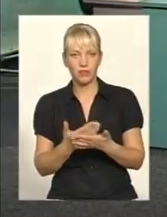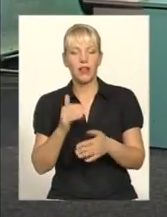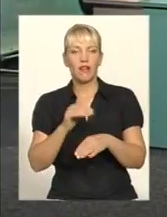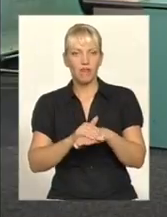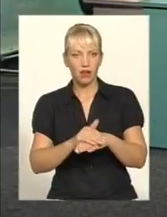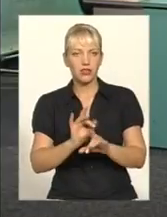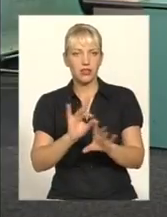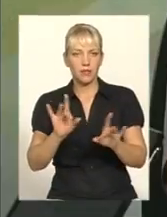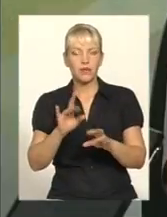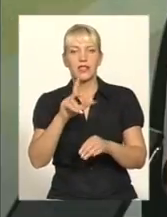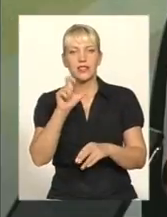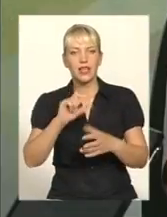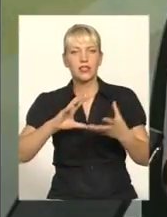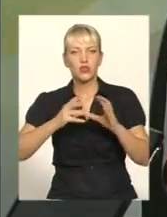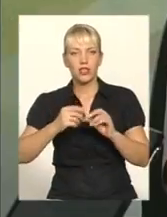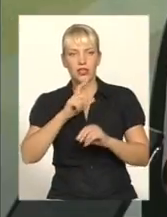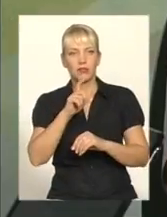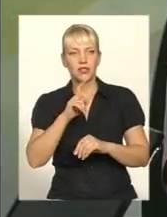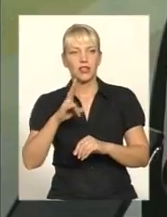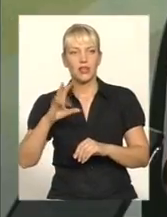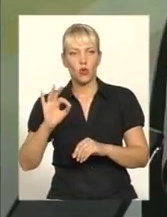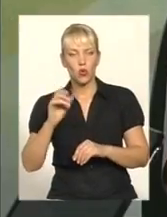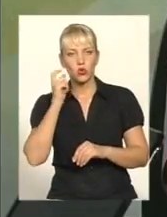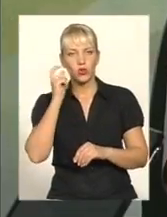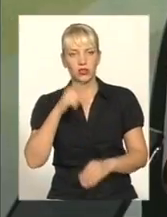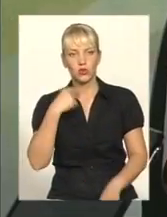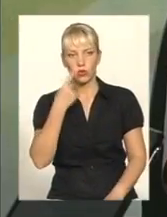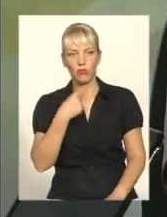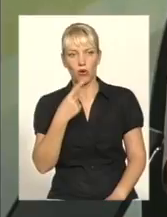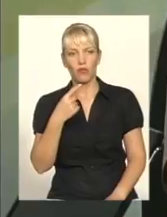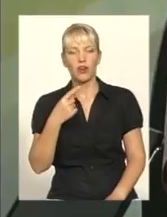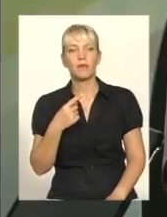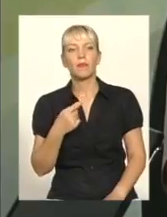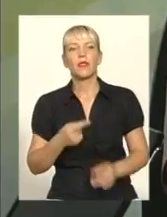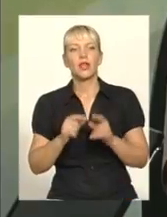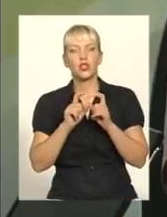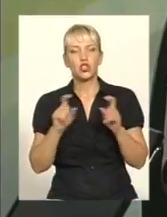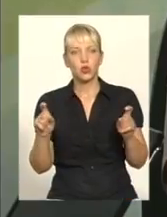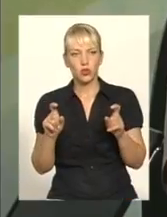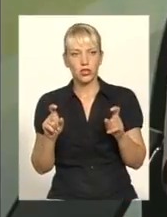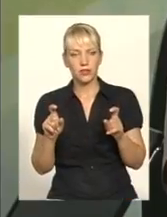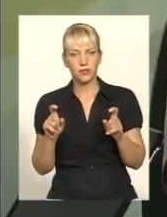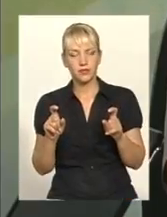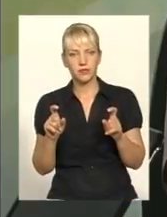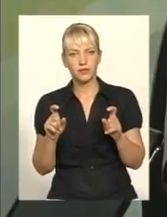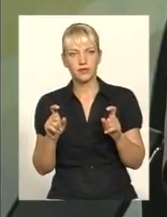За результатами зовнішнього незалежного оцінювання з української мови, школи поранжовані